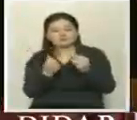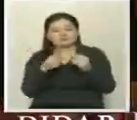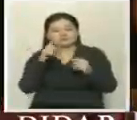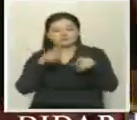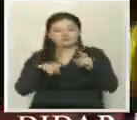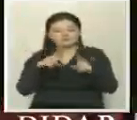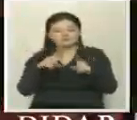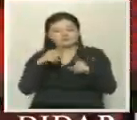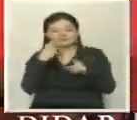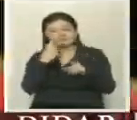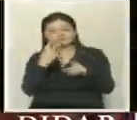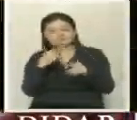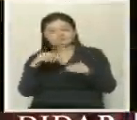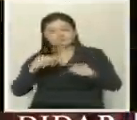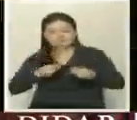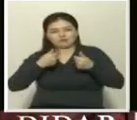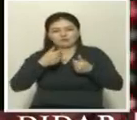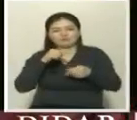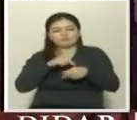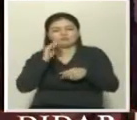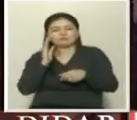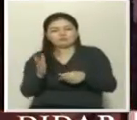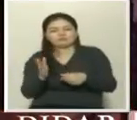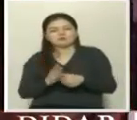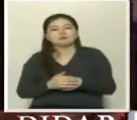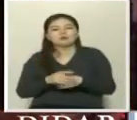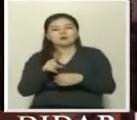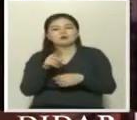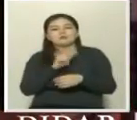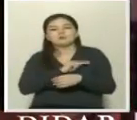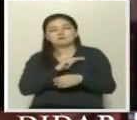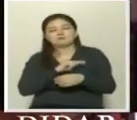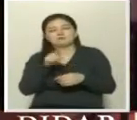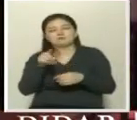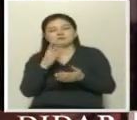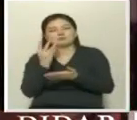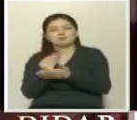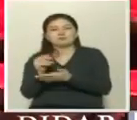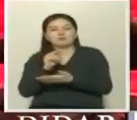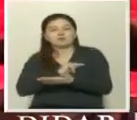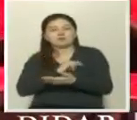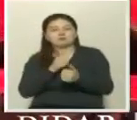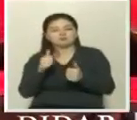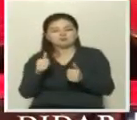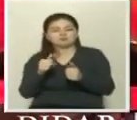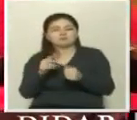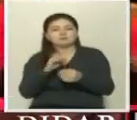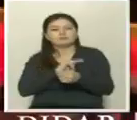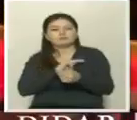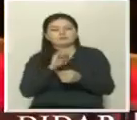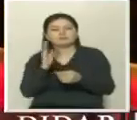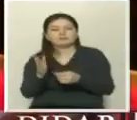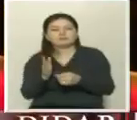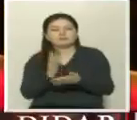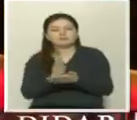фестиваля ума собравшего артистов со всей страны это далеко не предел актер активно готовится к Весенним фестивалям